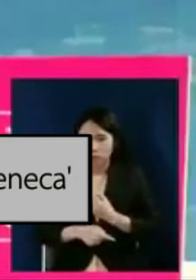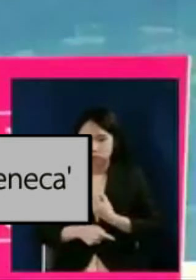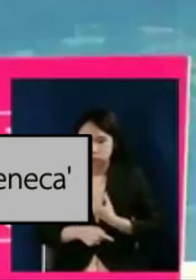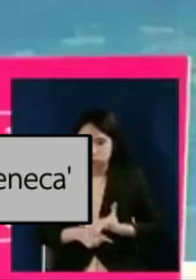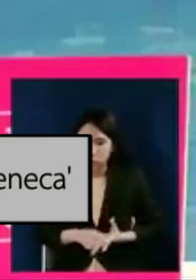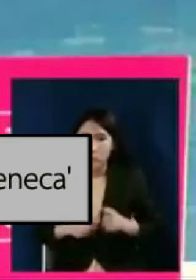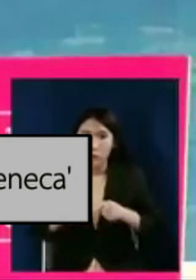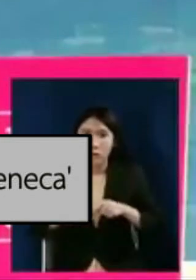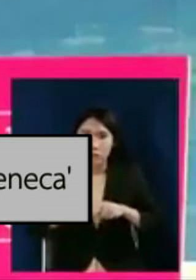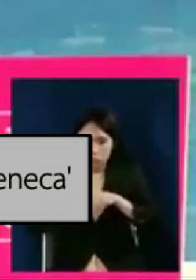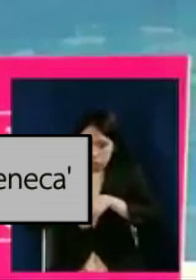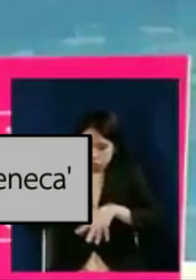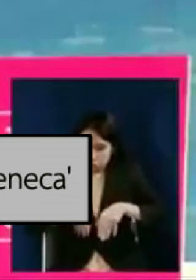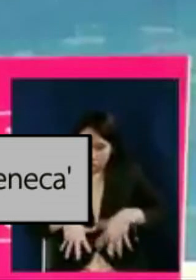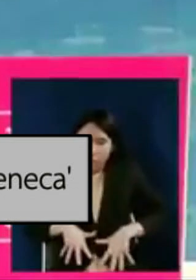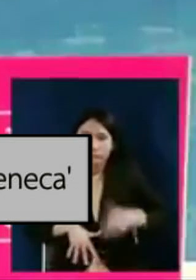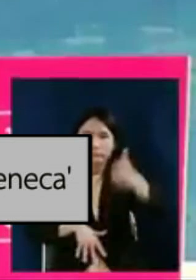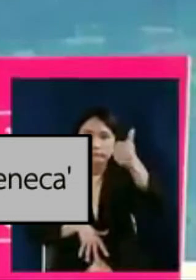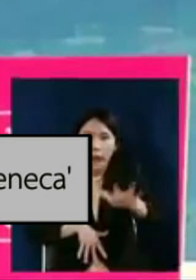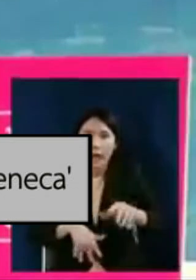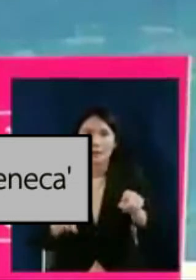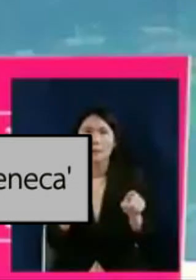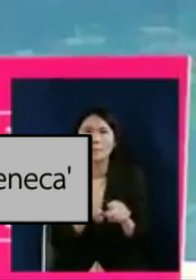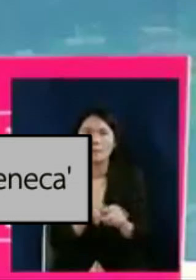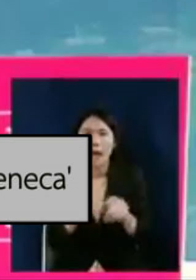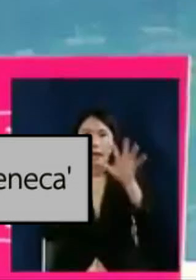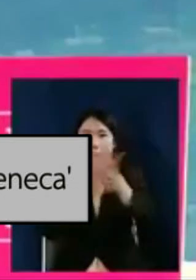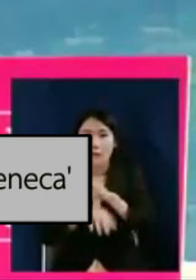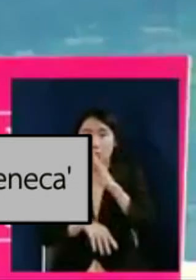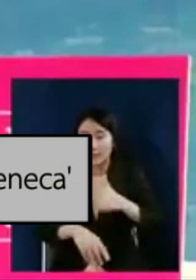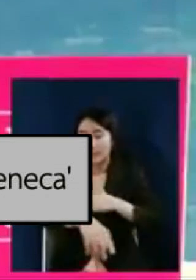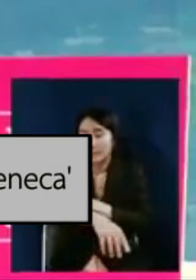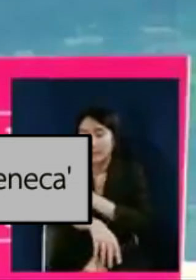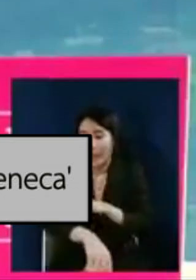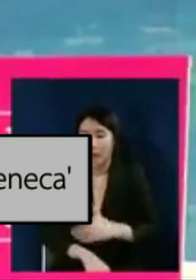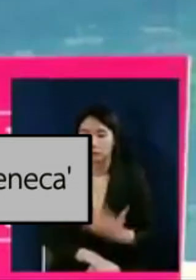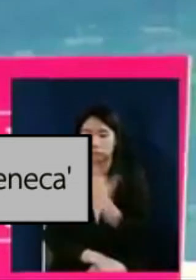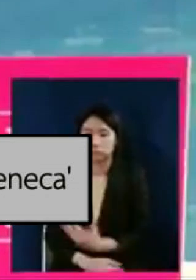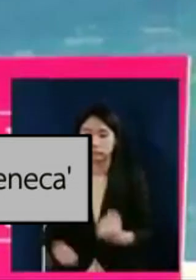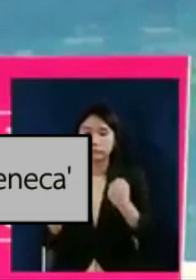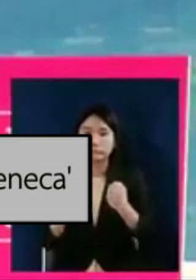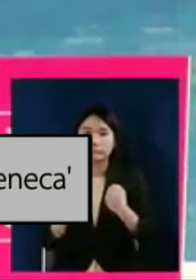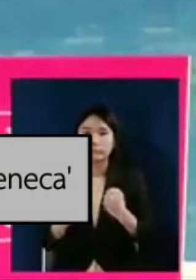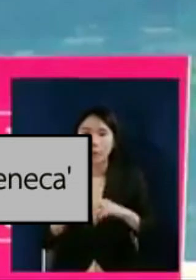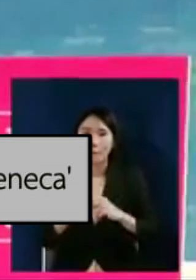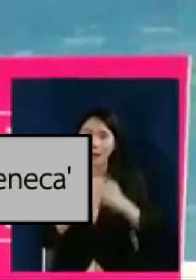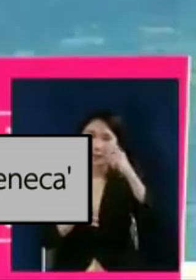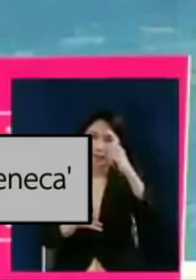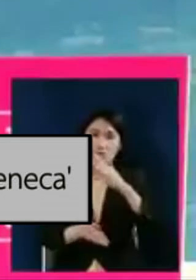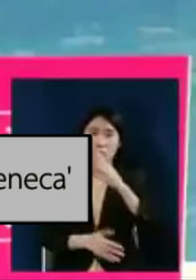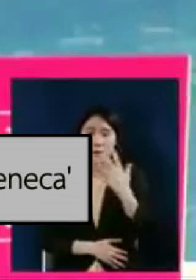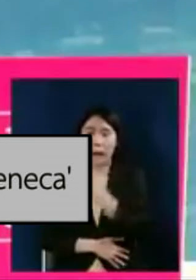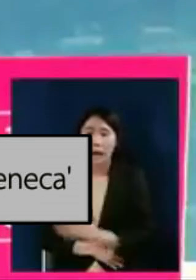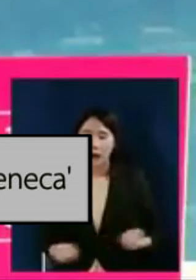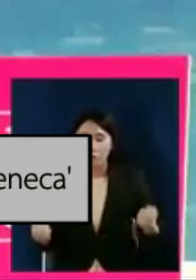ลูกหลานไม่ได้นะครับมันก็เปรียบเสมือนกับไวรัสชอบไปเพิ่มจำนวนไม่ได้ก็ทำร้ายร่างกายเราได้เหมือนกัน